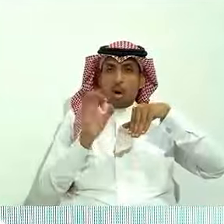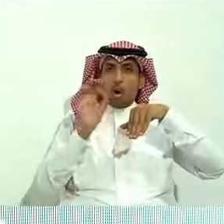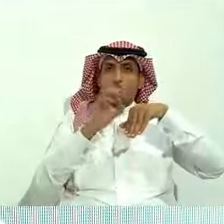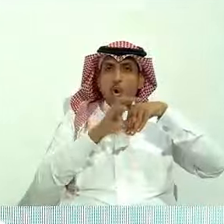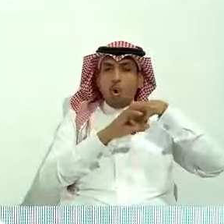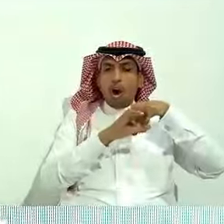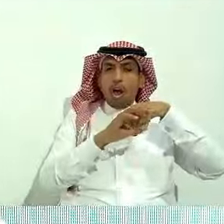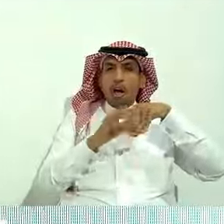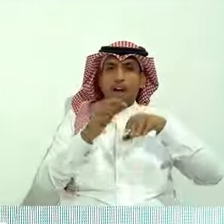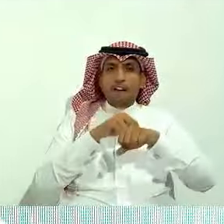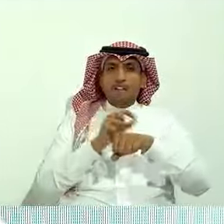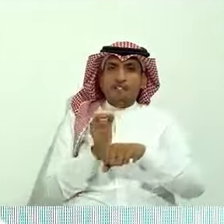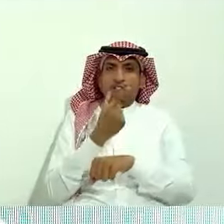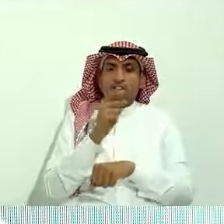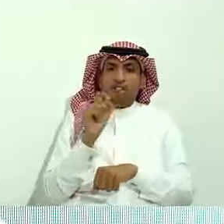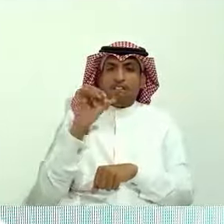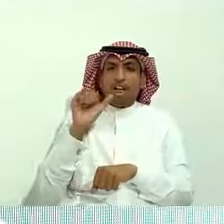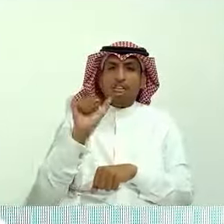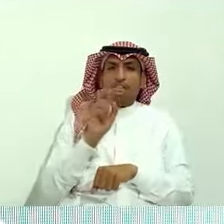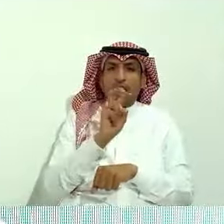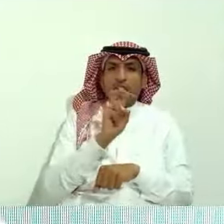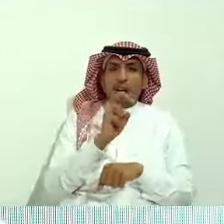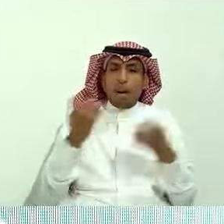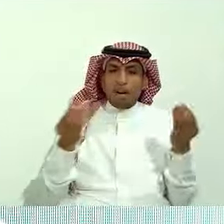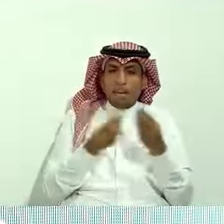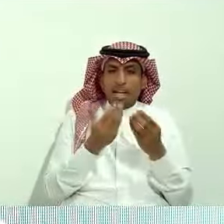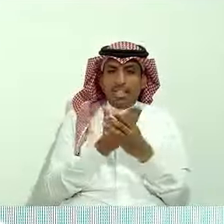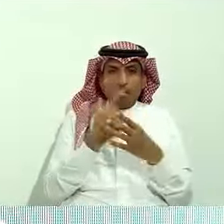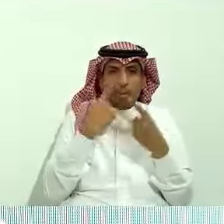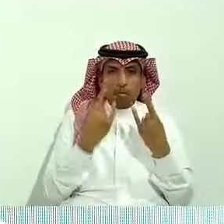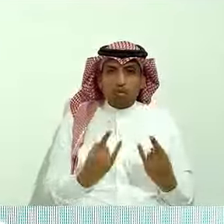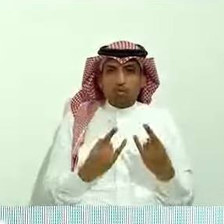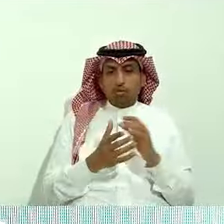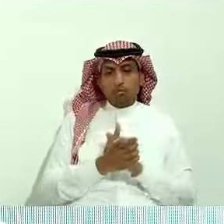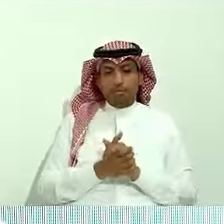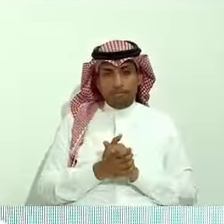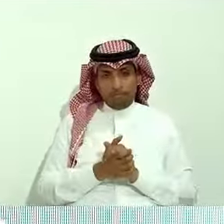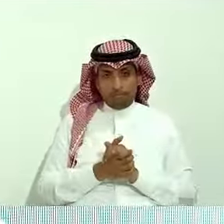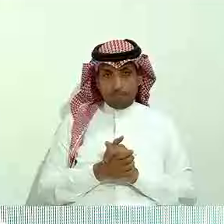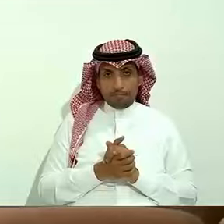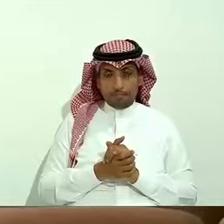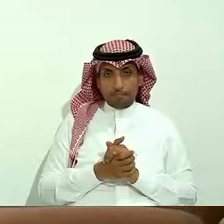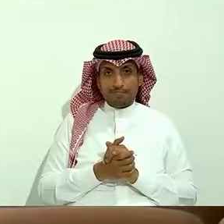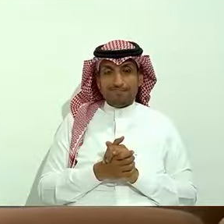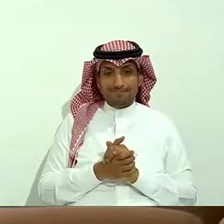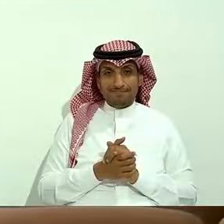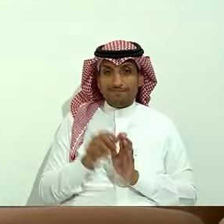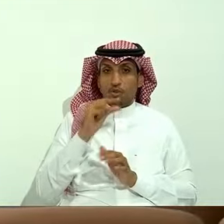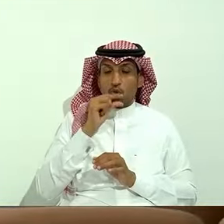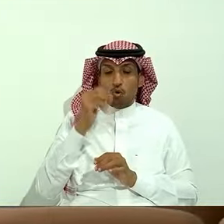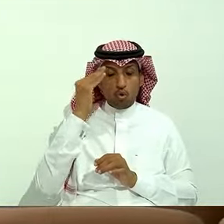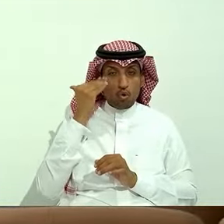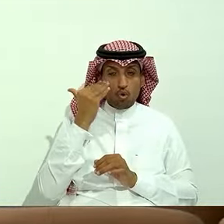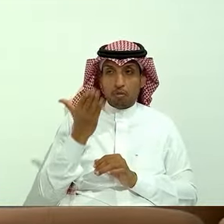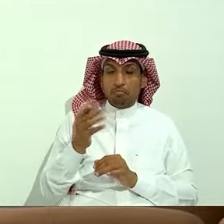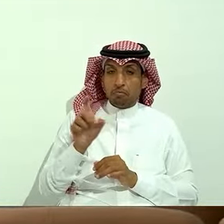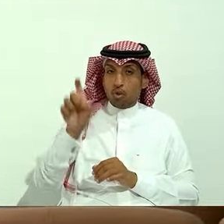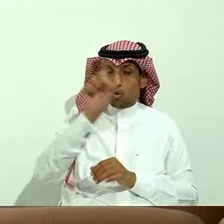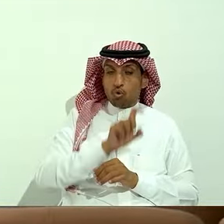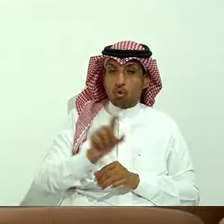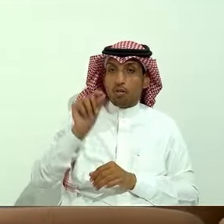على طرف الكم كنوع من الزينة. صح دكتورة ليلى، أنا دائماً أحب أسألها السؤال لأن